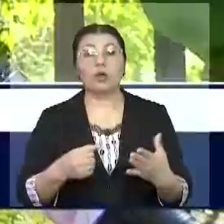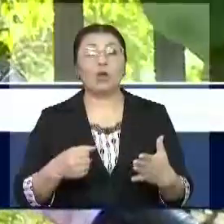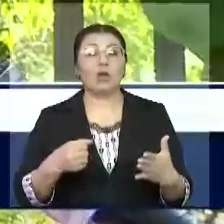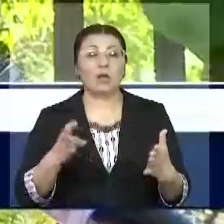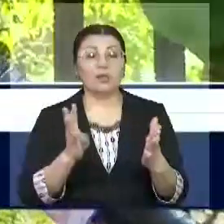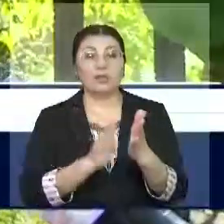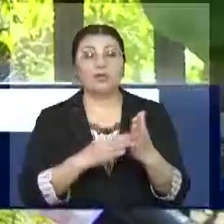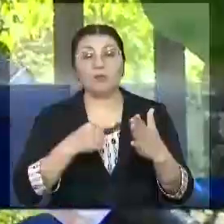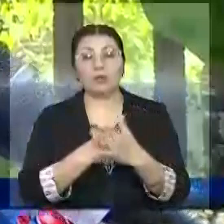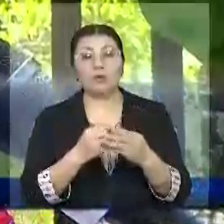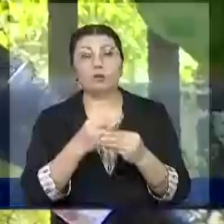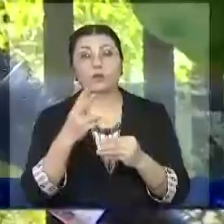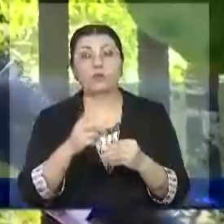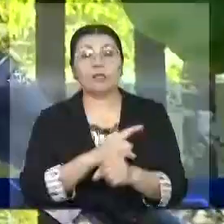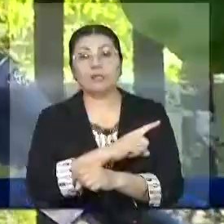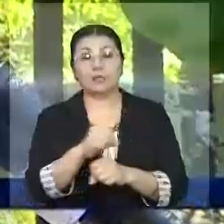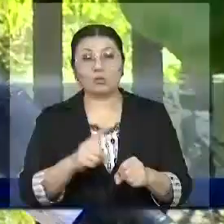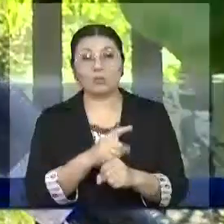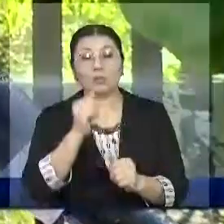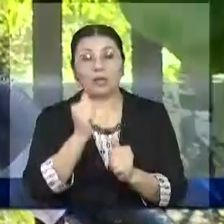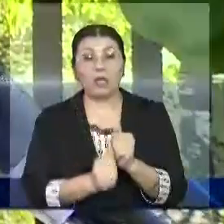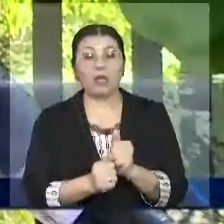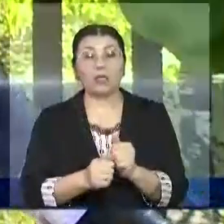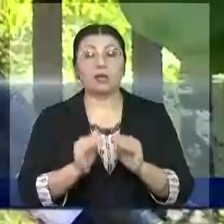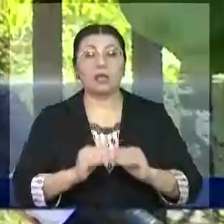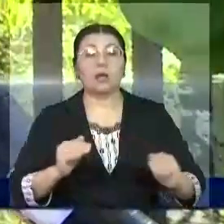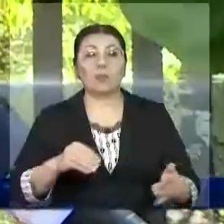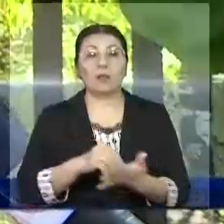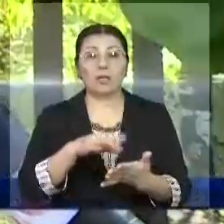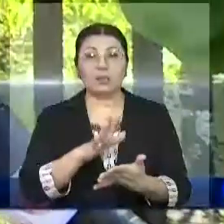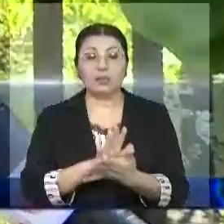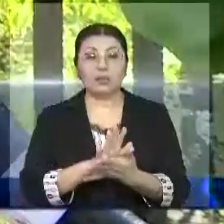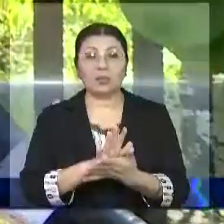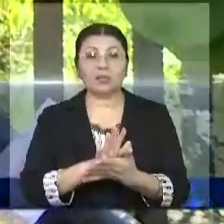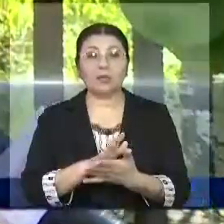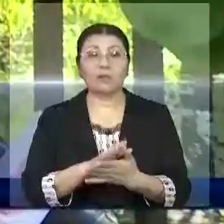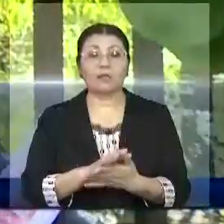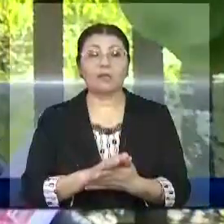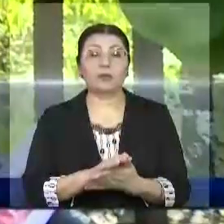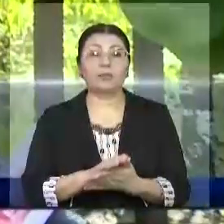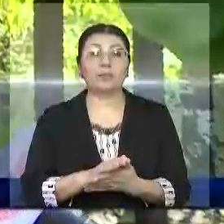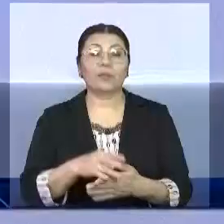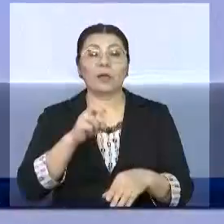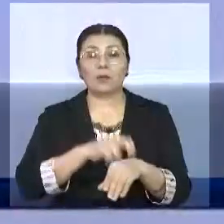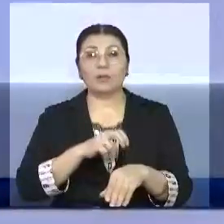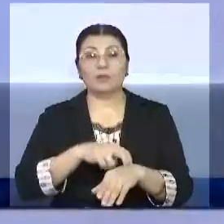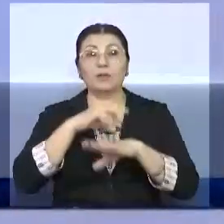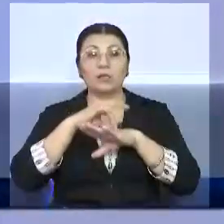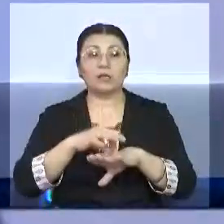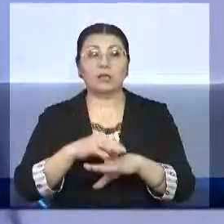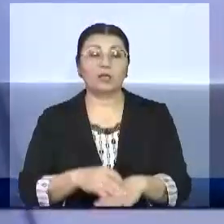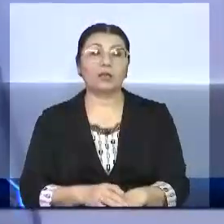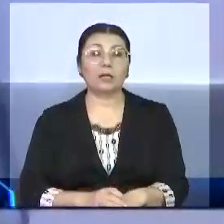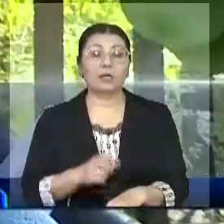бала осы поликлиникада жаңағы тіркелген солар жаңағы узкий специалистерді өтеді.